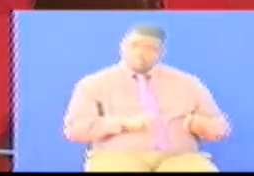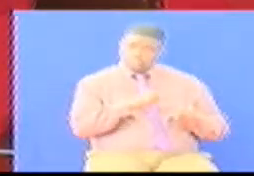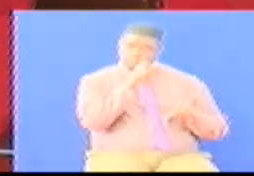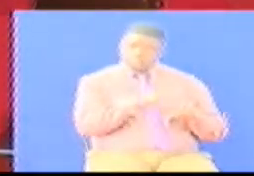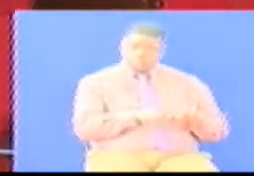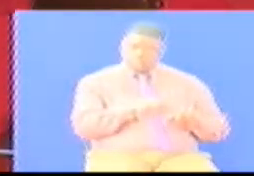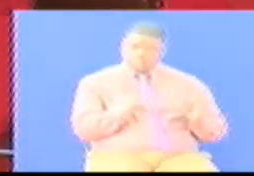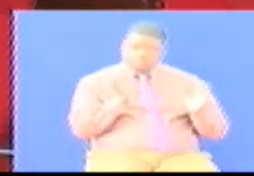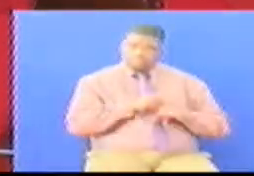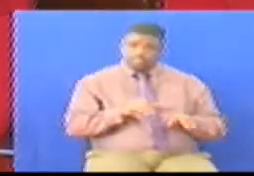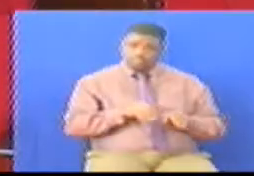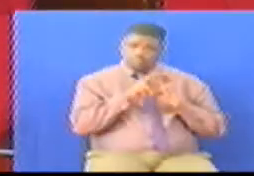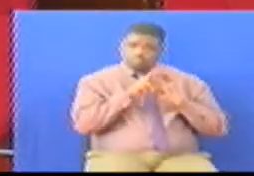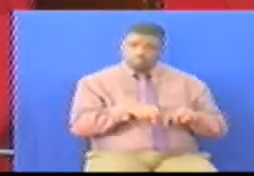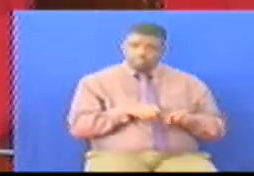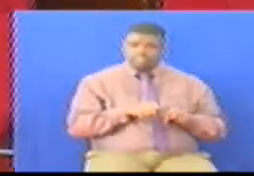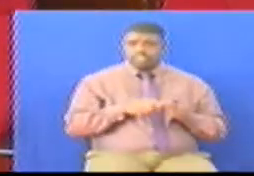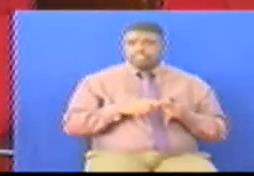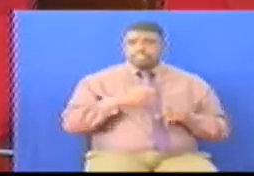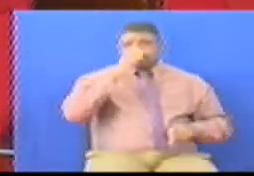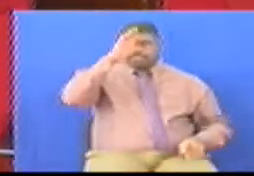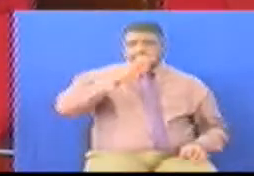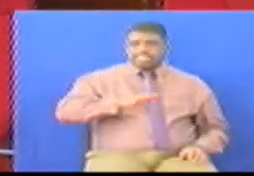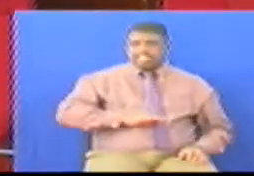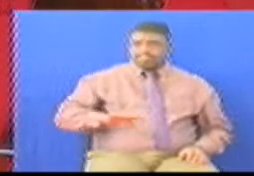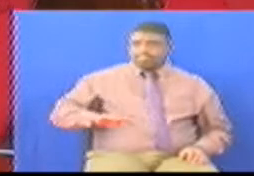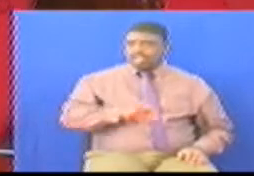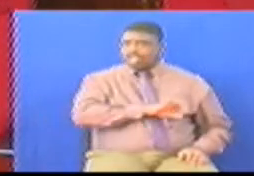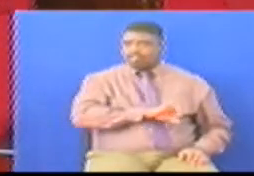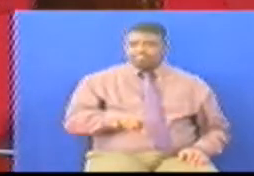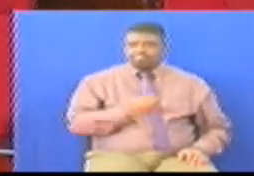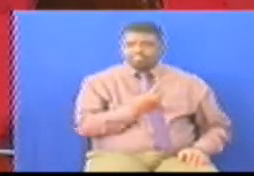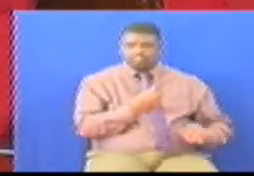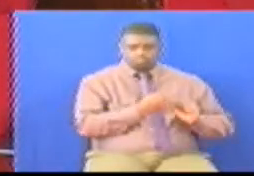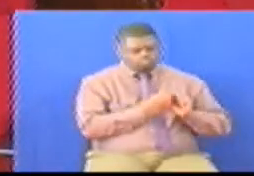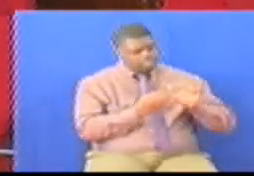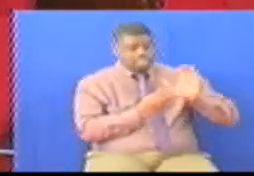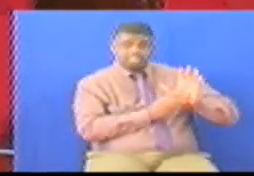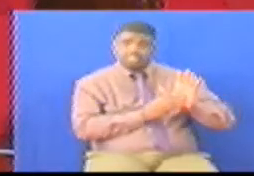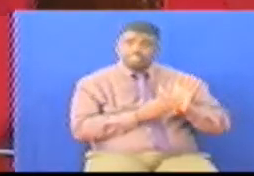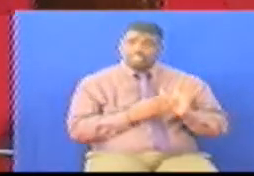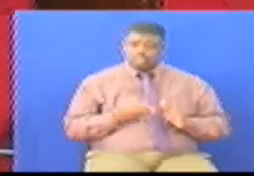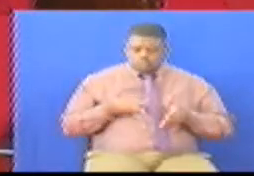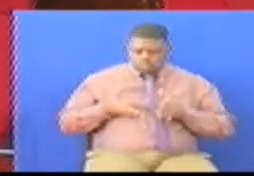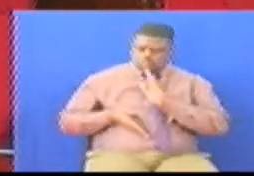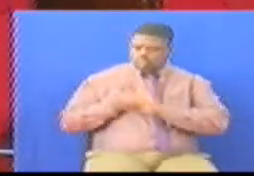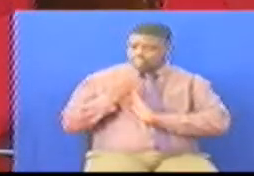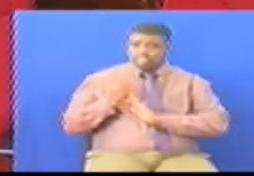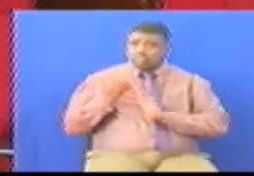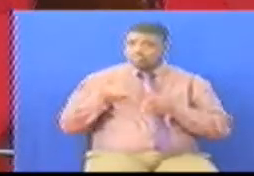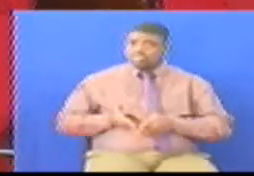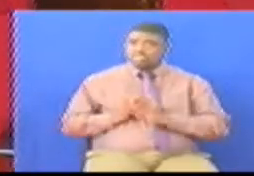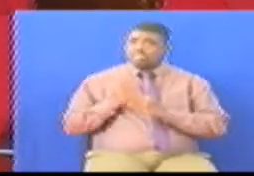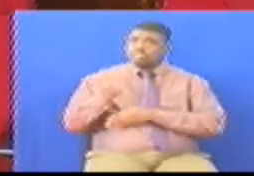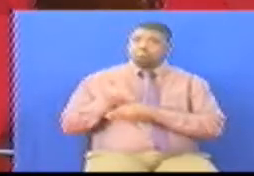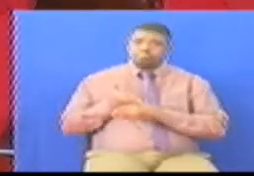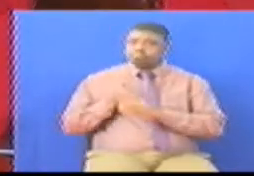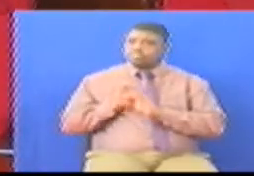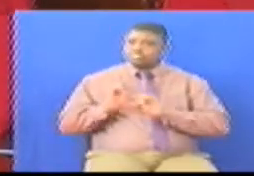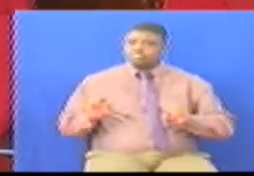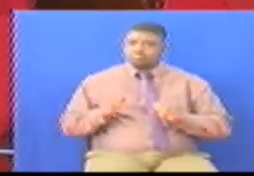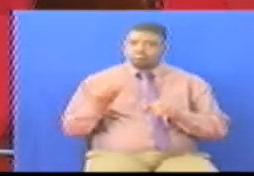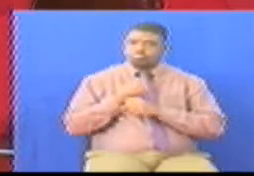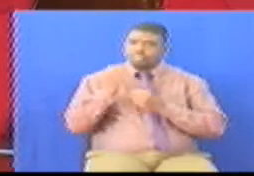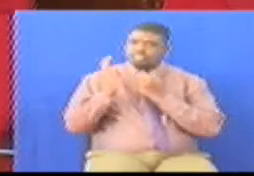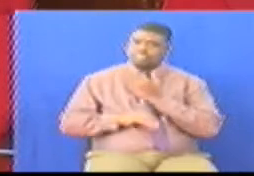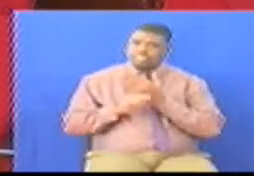hadi CAG anakamilisha ukaguzi mwezi Desemba 2019, kampuni ilikuwa haijaanzisha uzalishaji. Hali hii inapelekea kampuni kupata hasara kwa